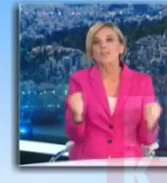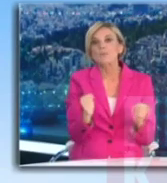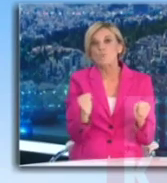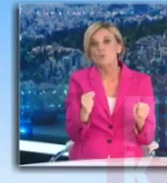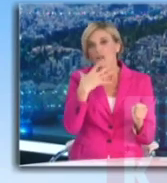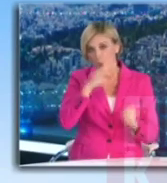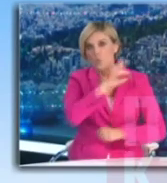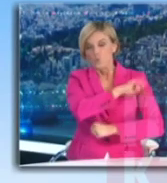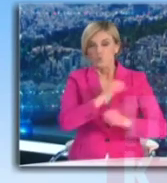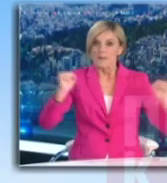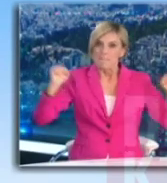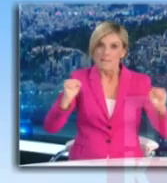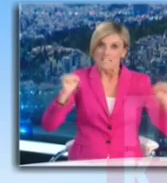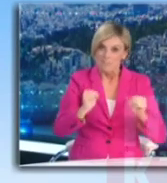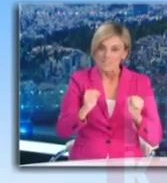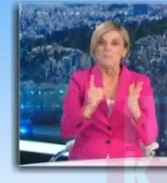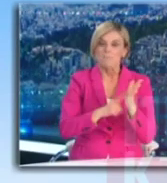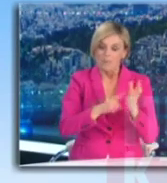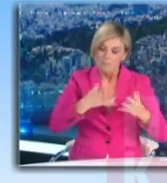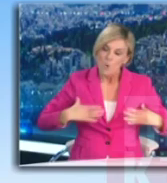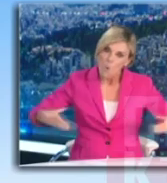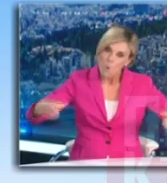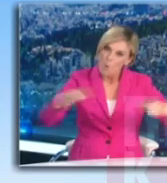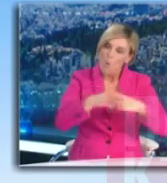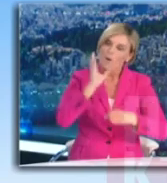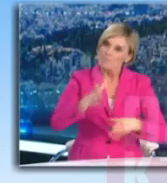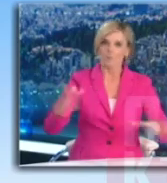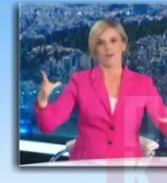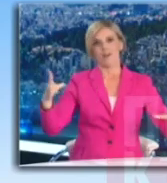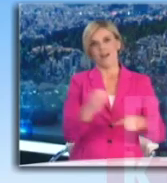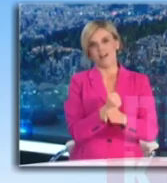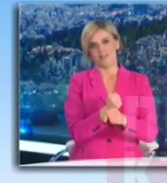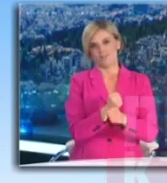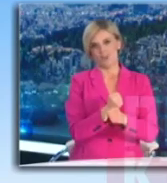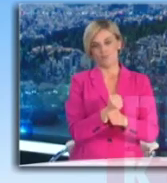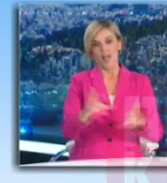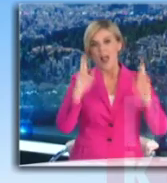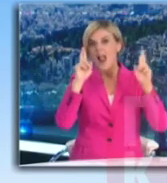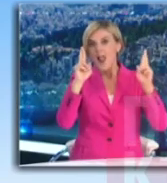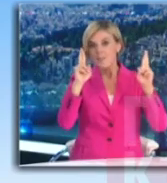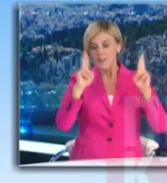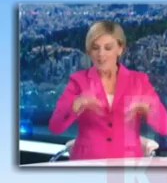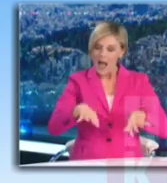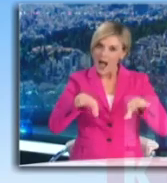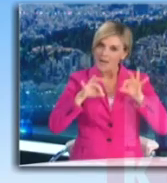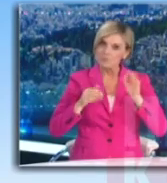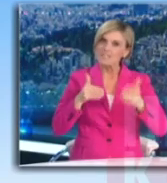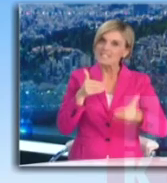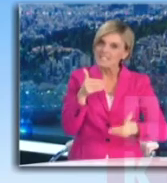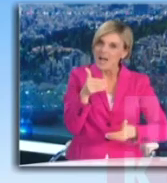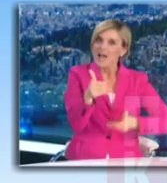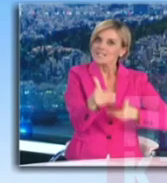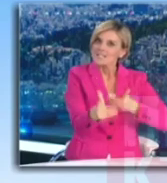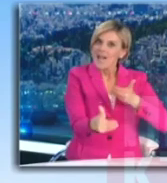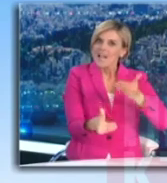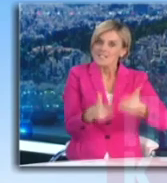είμαι πεπισμένος και είμαστε ότι μπορούμε να τα καταφέρουμε, να φτάσουμε σε αυτό το σημείο και να αρχίσουμε σταδιακά